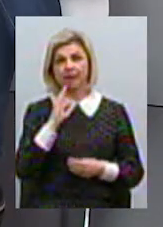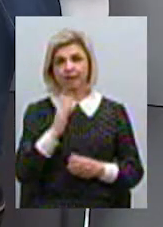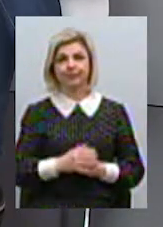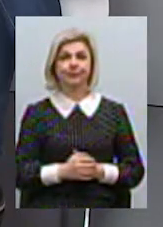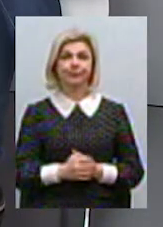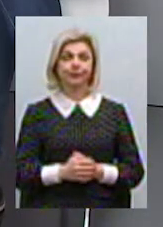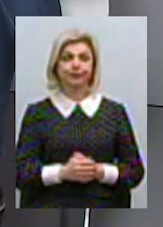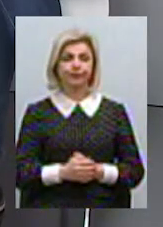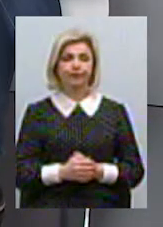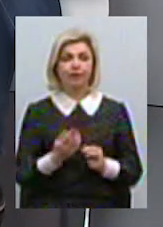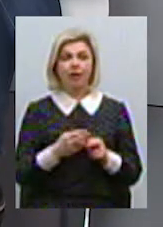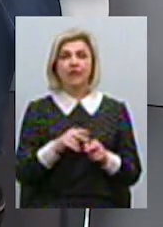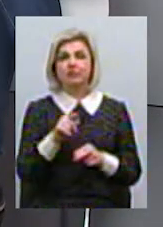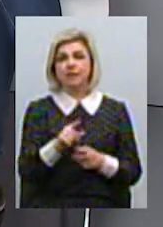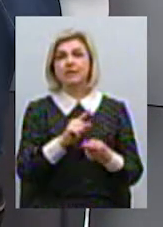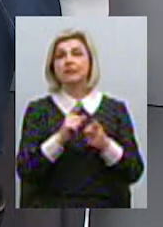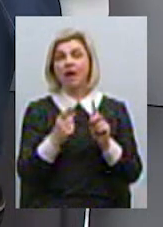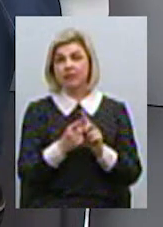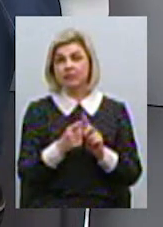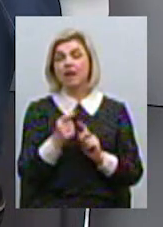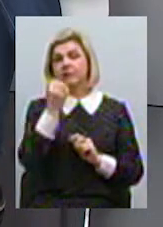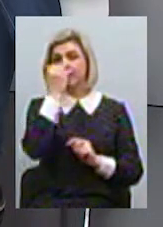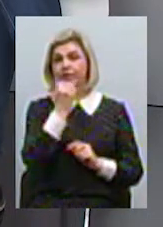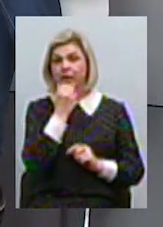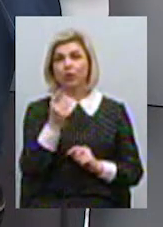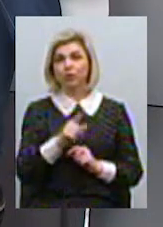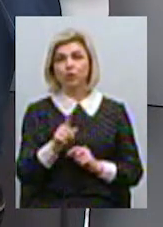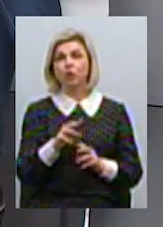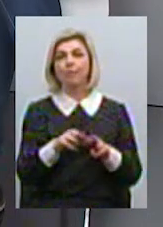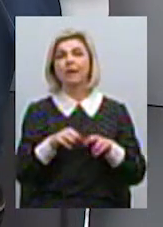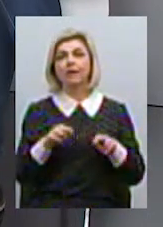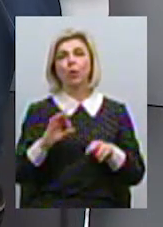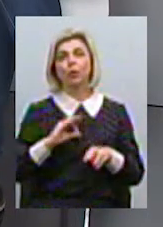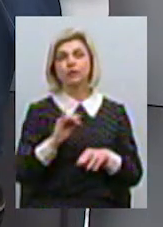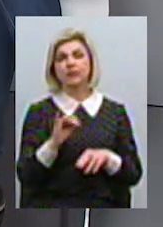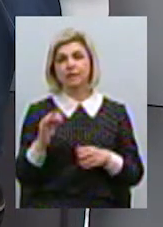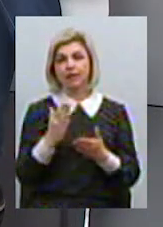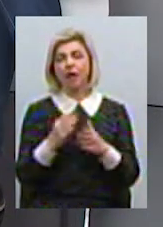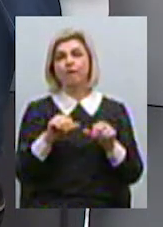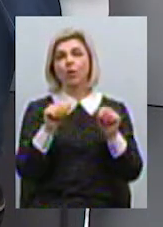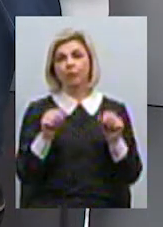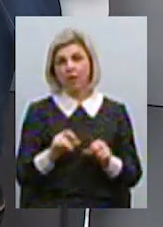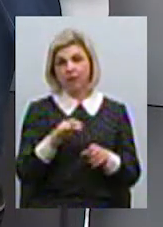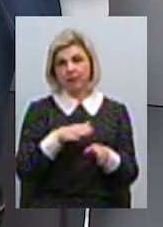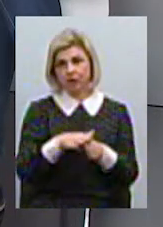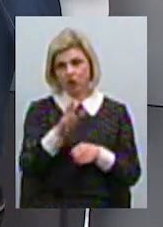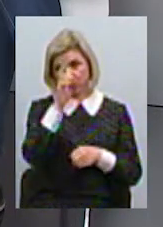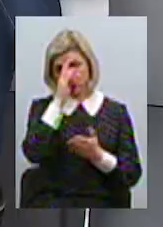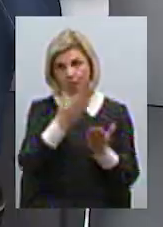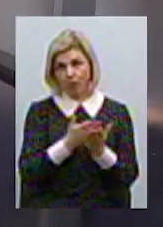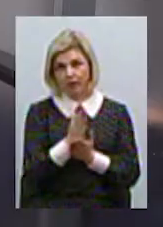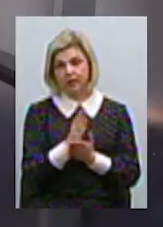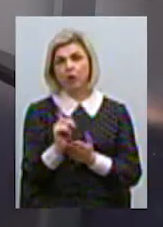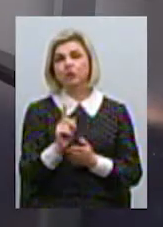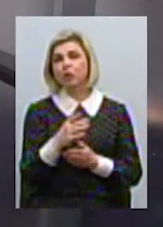І це саме стало завдяки тому, що однією з функцій Міністерства юстиції є формування і реалізація державної політики. Саме те,